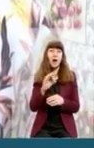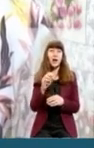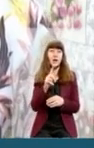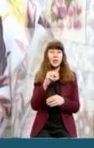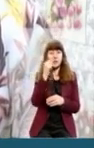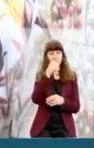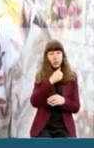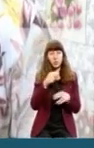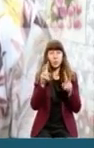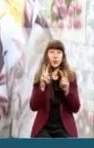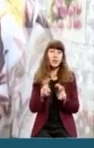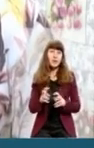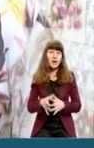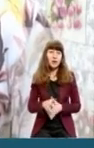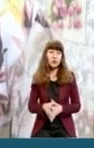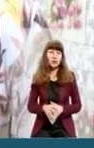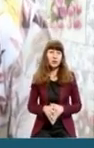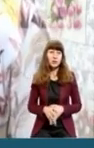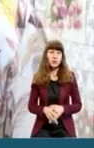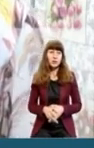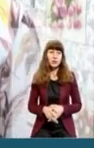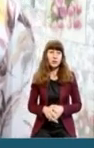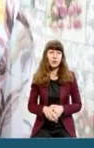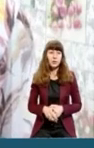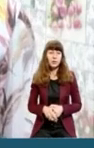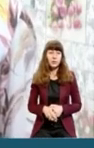проверяется соответствующими органами